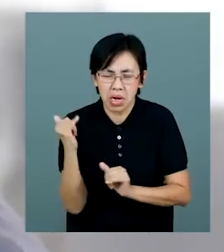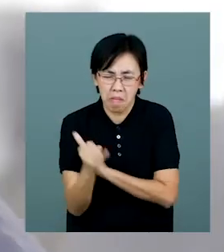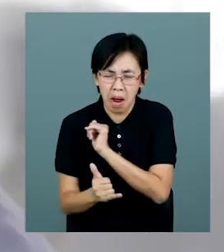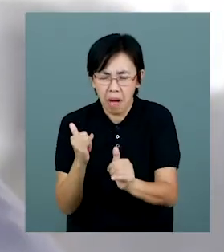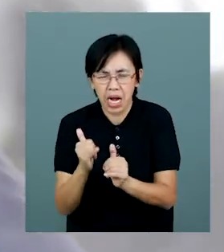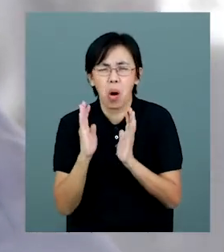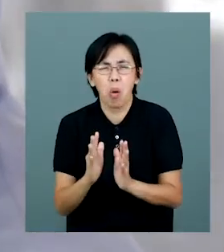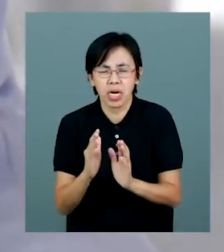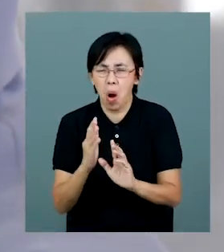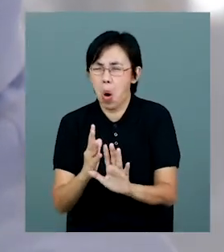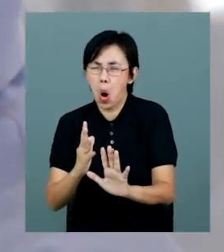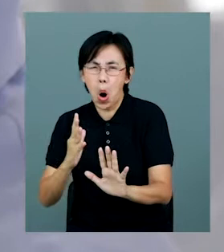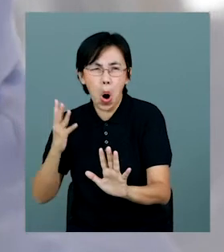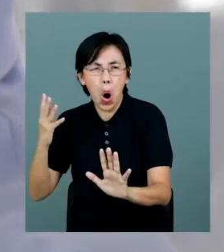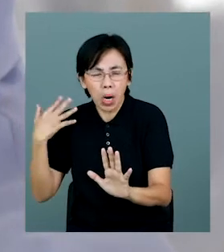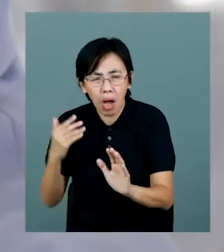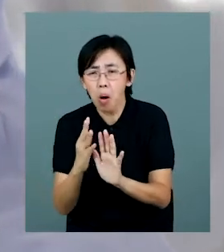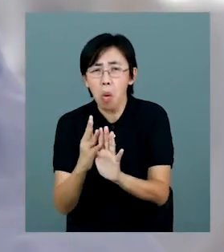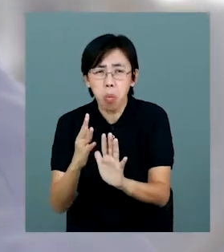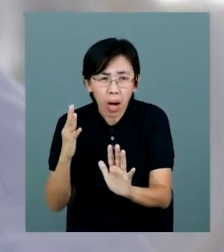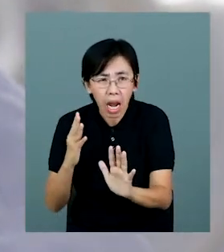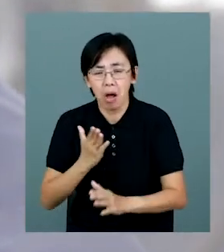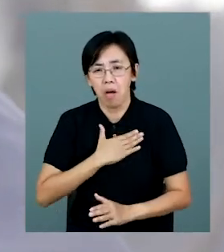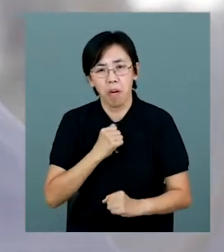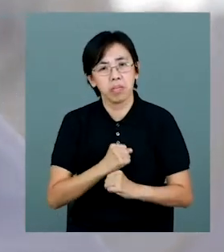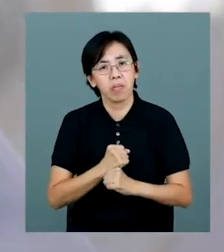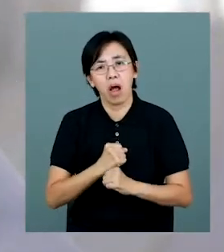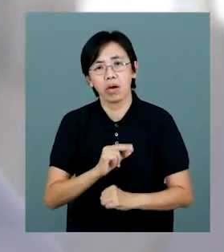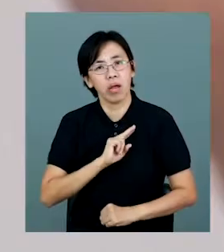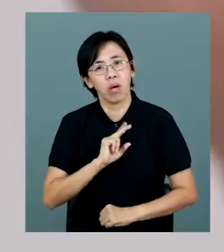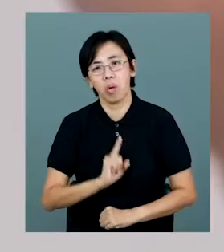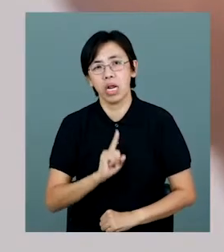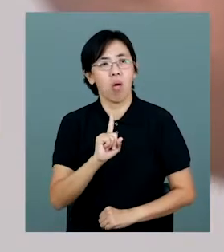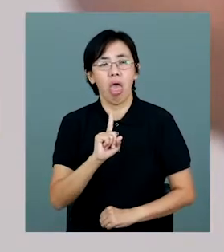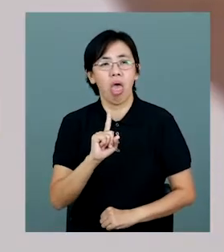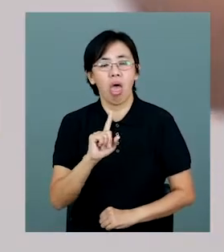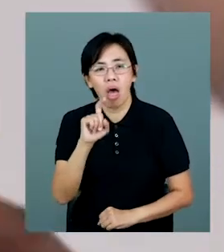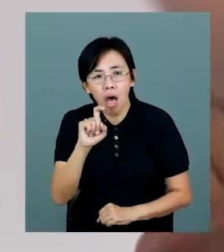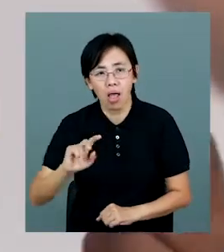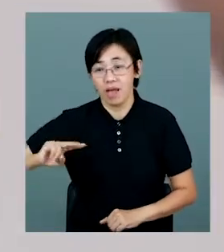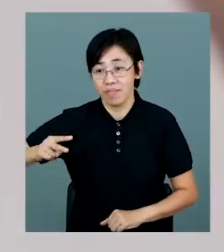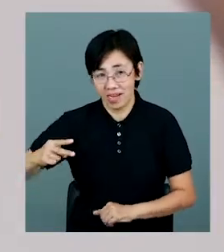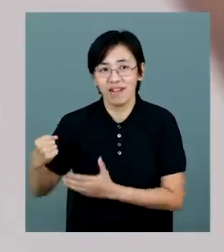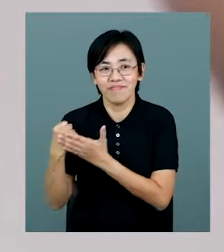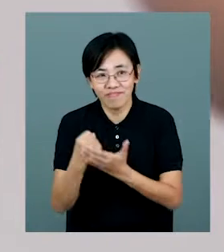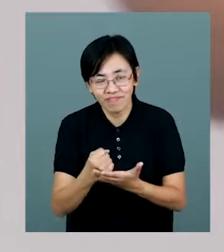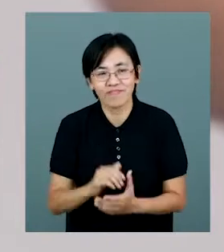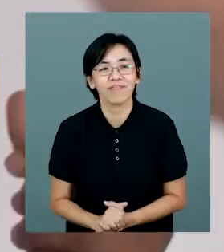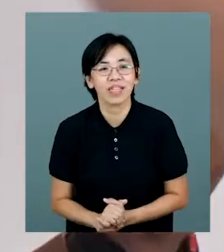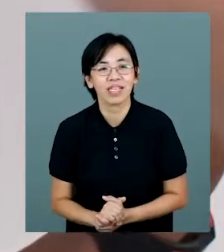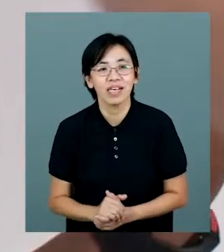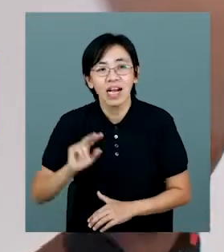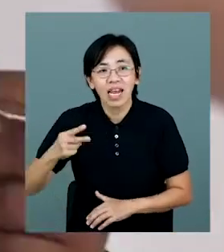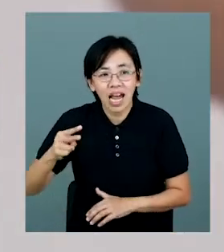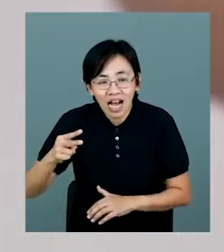นไข้เยอะแล้วคนผู้ป่วยเยอะใช่ไหมครับผู้ป่วยเยอะทีนี้ผมไม่สามารถที่จะทำคนเดียวได้อะไรอย่างนี้ครับก็ต้องมีท